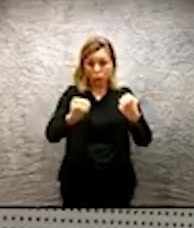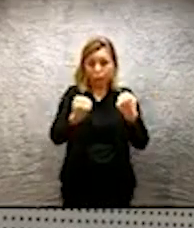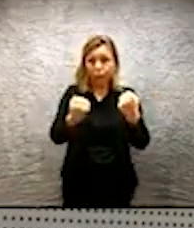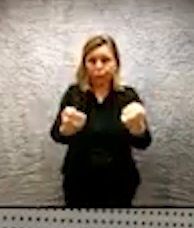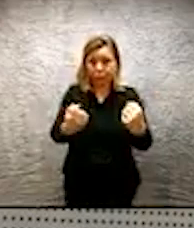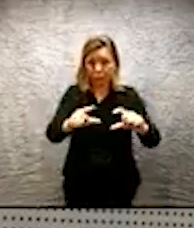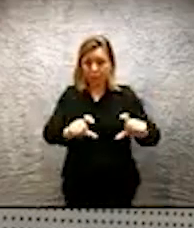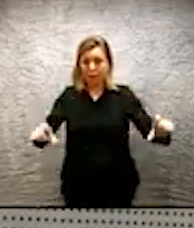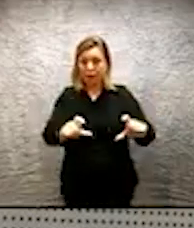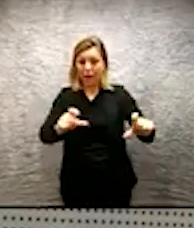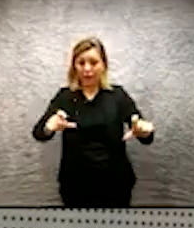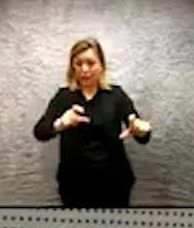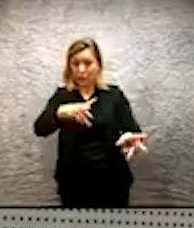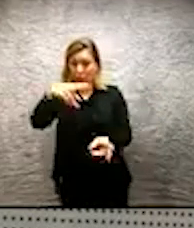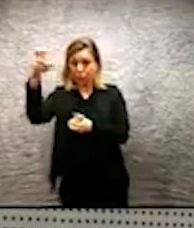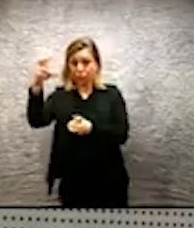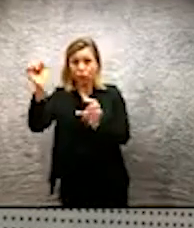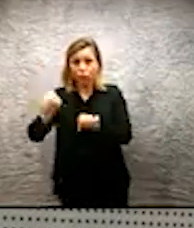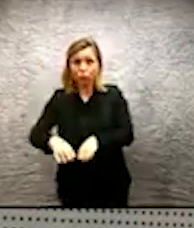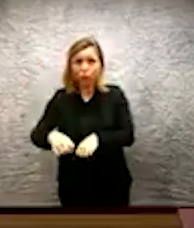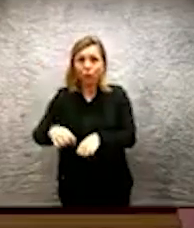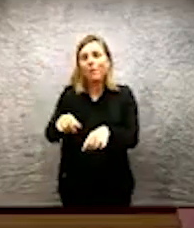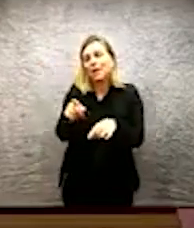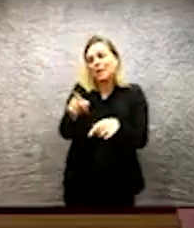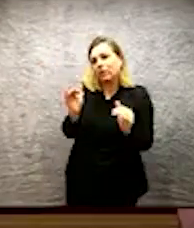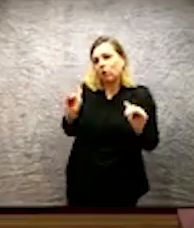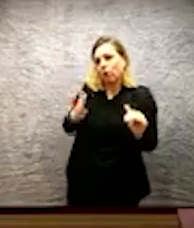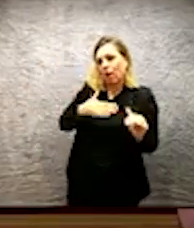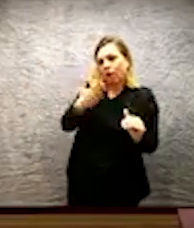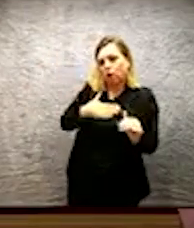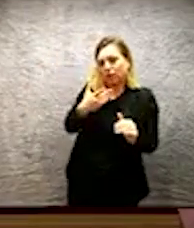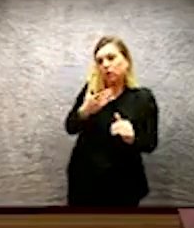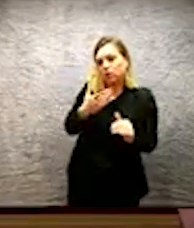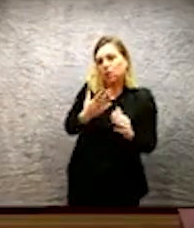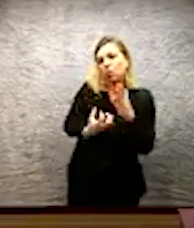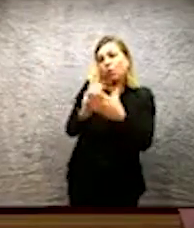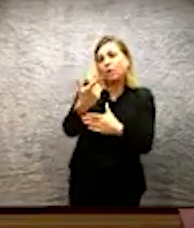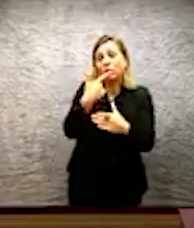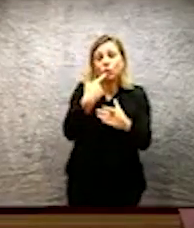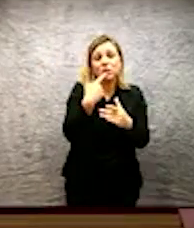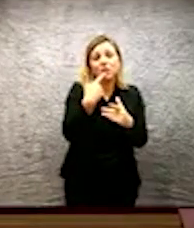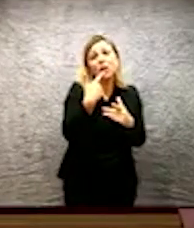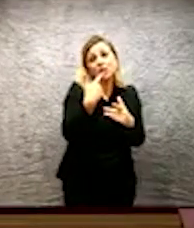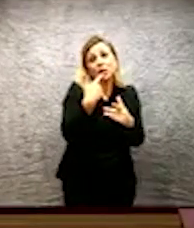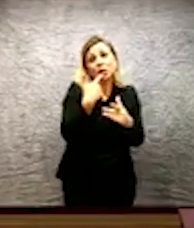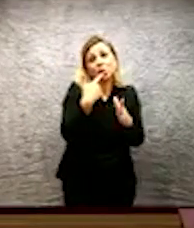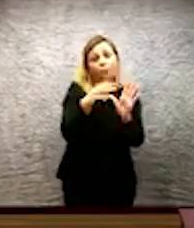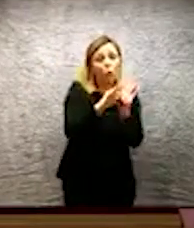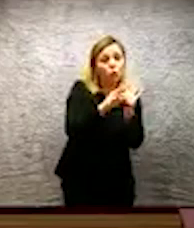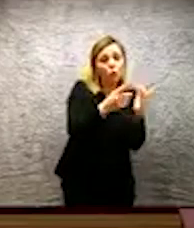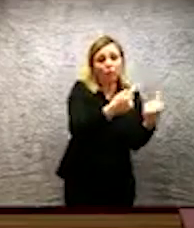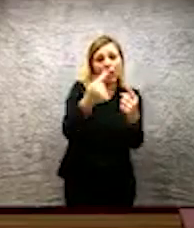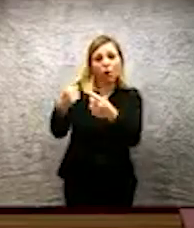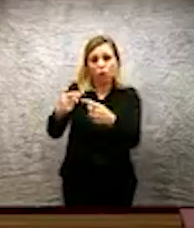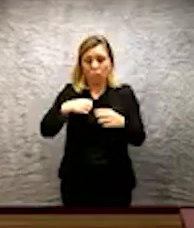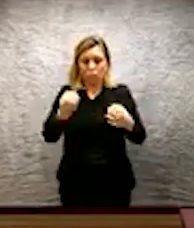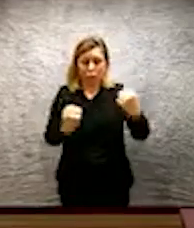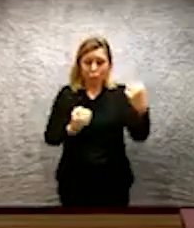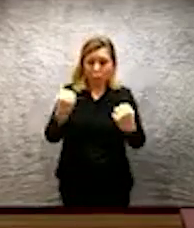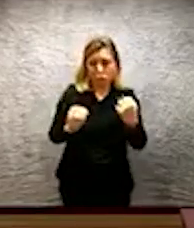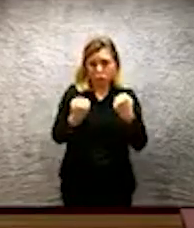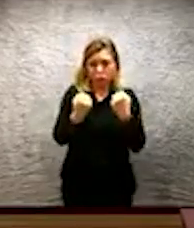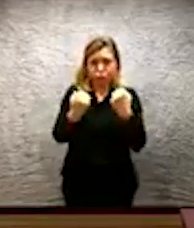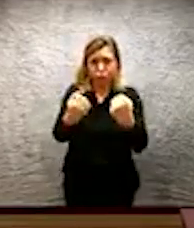Ah ben, avec le plus de la nouveauté, on, je suppose. On va dire qu'elles ont des fonctionnalités différentes entre elles. Il y a de la lecture de plaque, il y a du